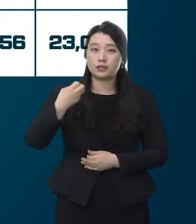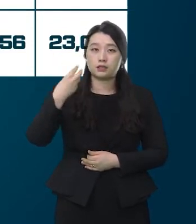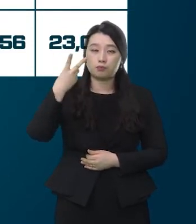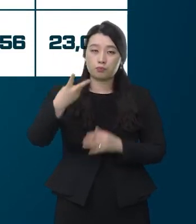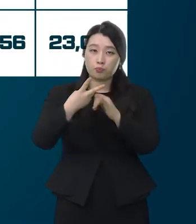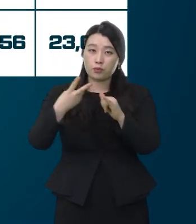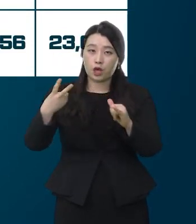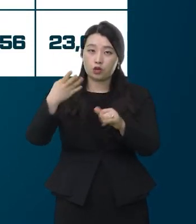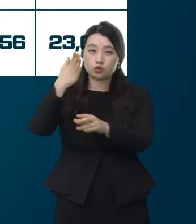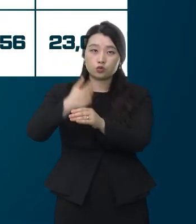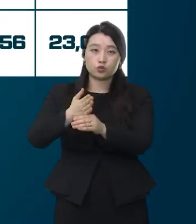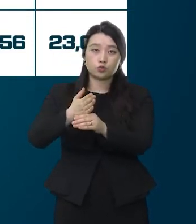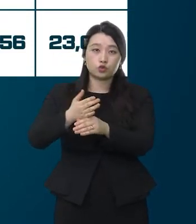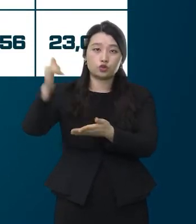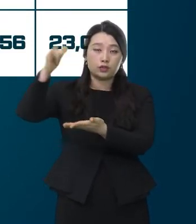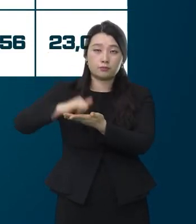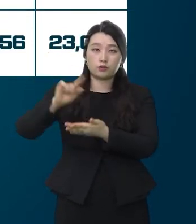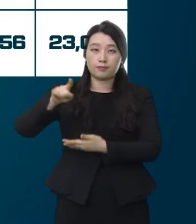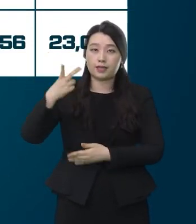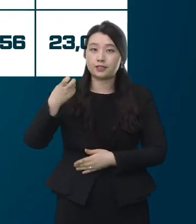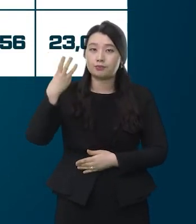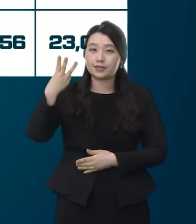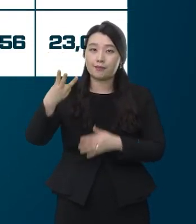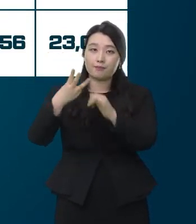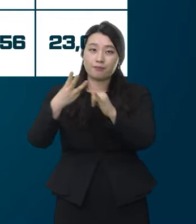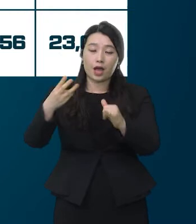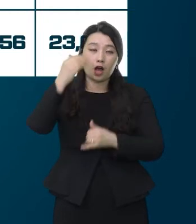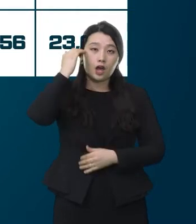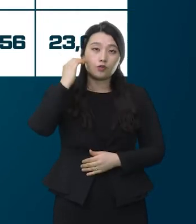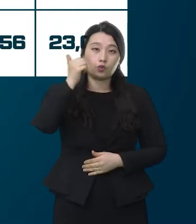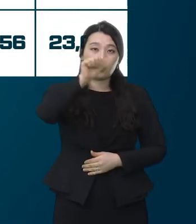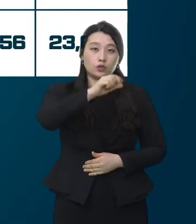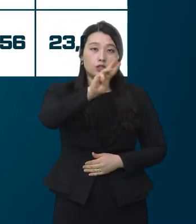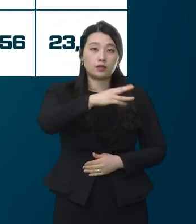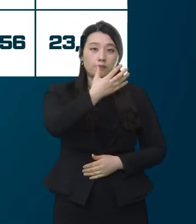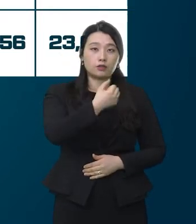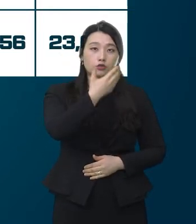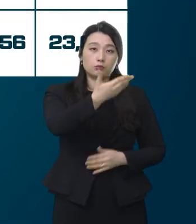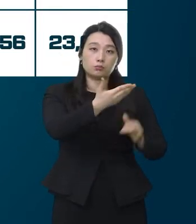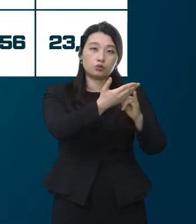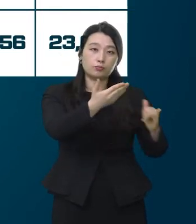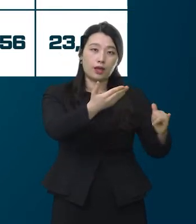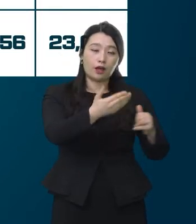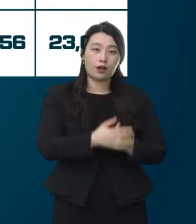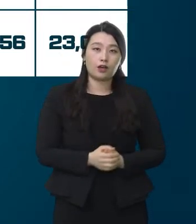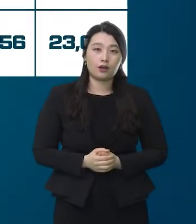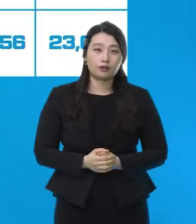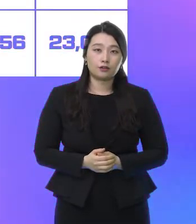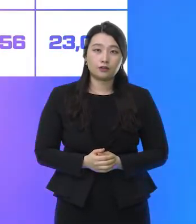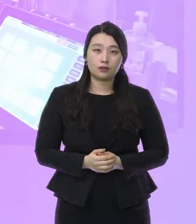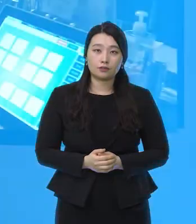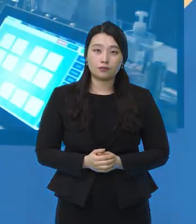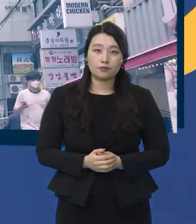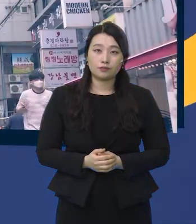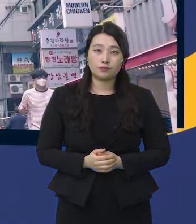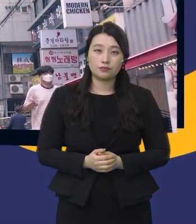검사자 중 해외 국자 123명 국내 거주자는 5399 명이었습니다